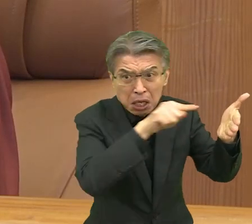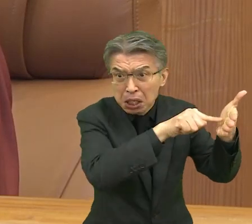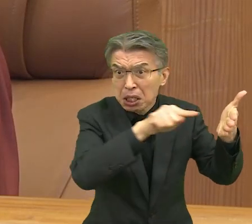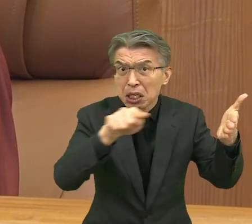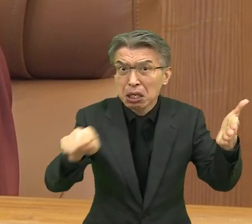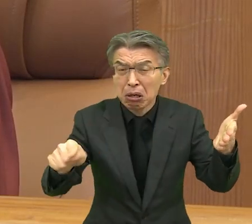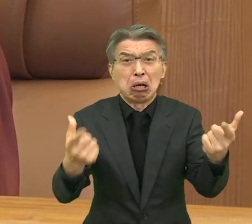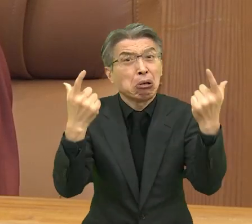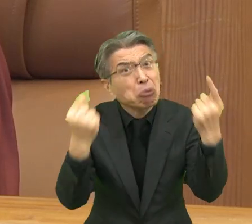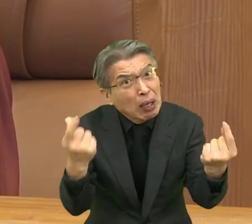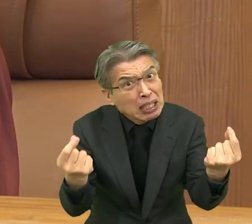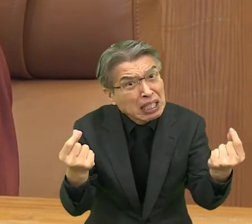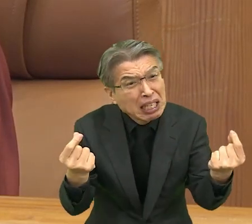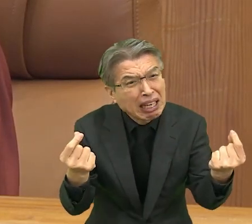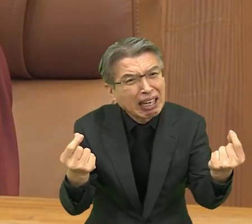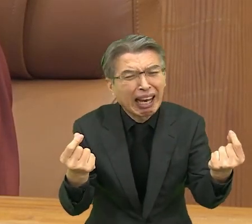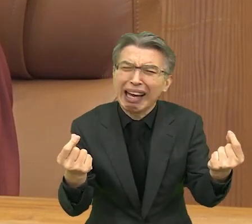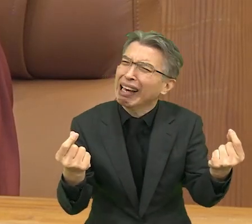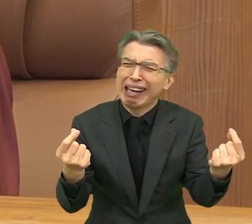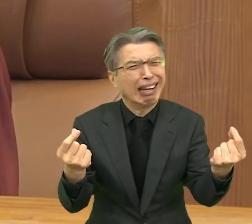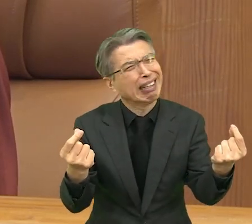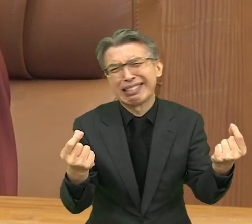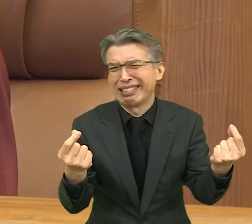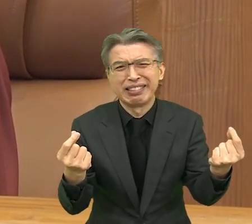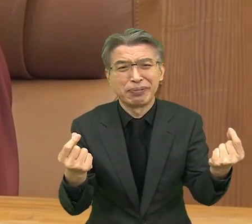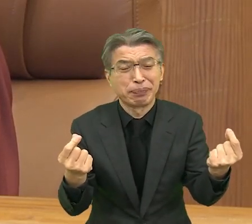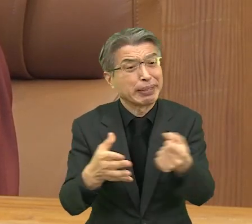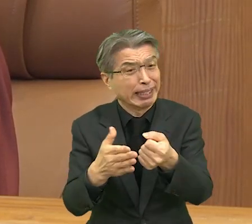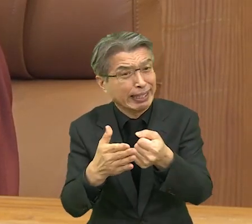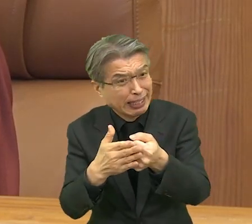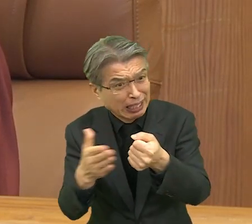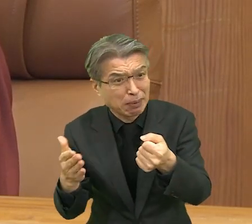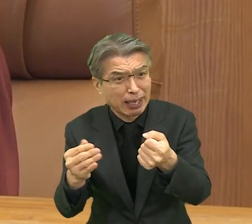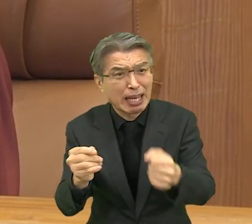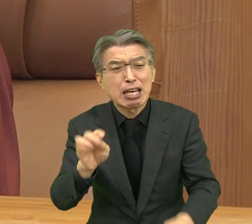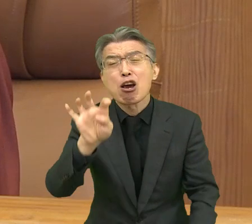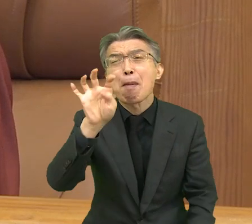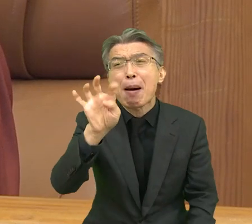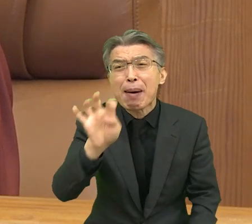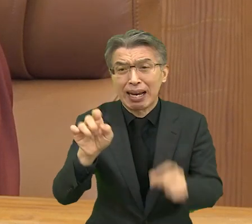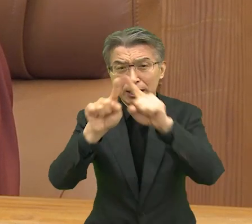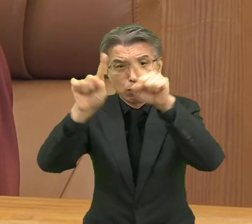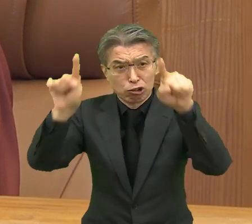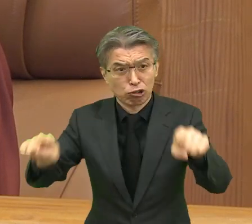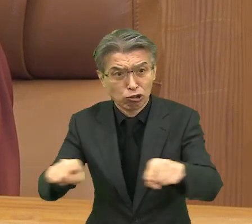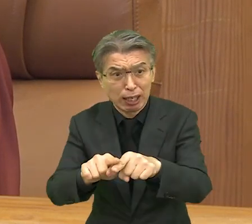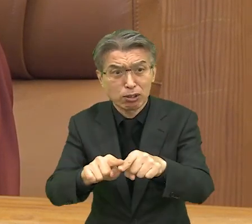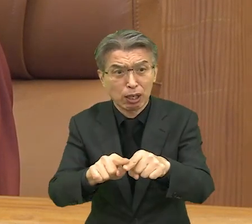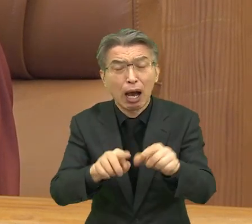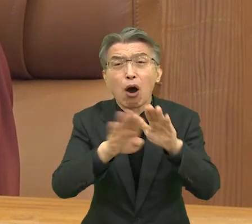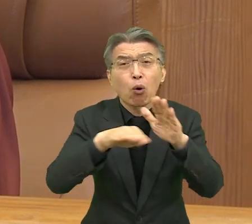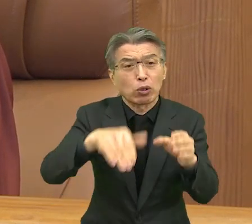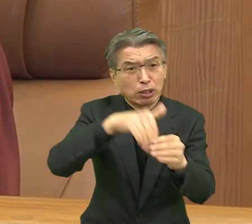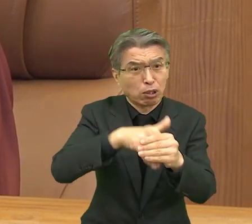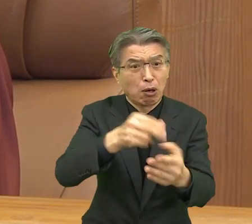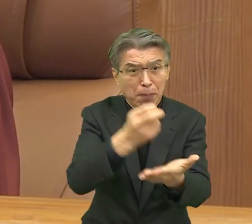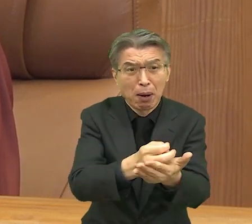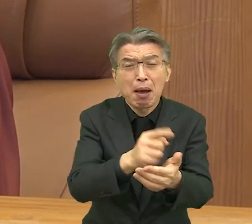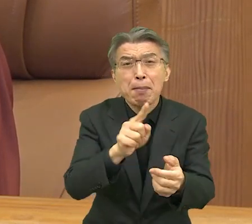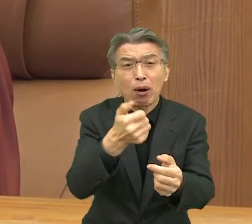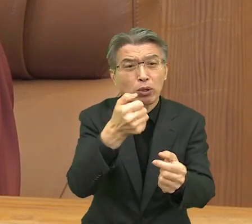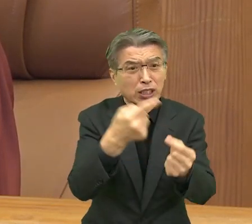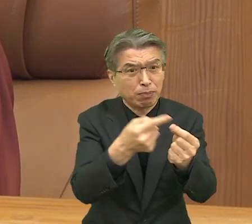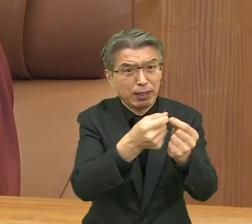모양에 해당한다고 볼 수 있을지는 의문입니다. 그렇다면 QR코드가 공직선거법 151조 6항에서